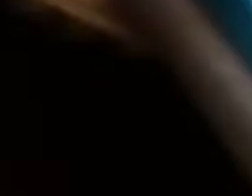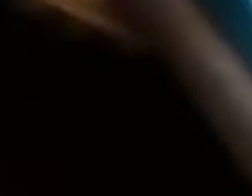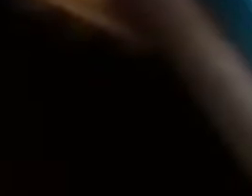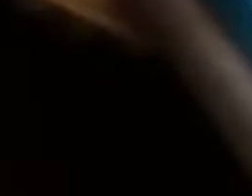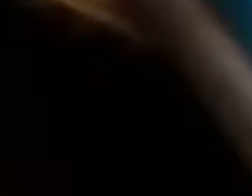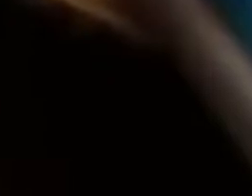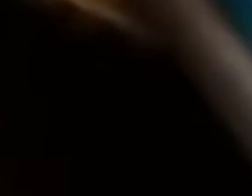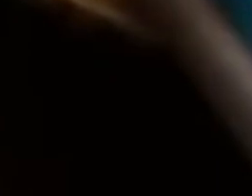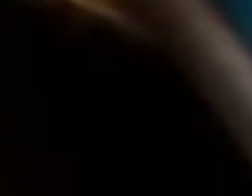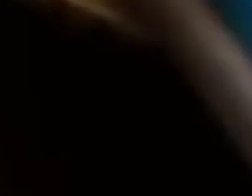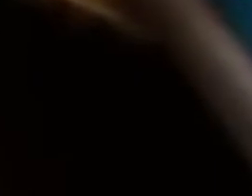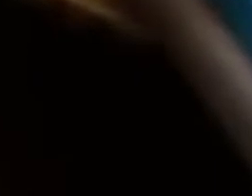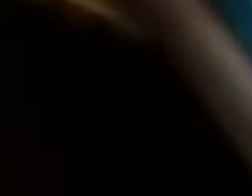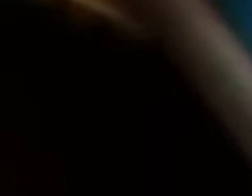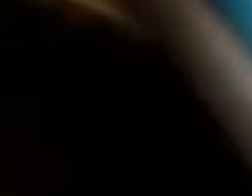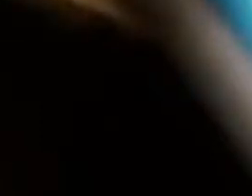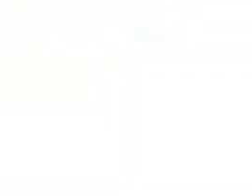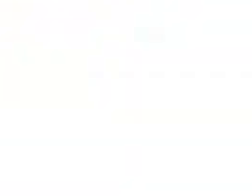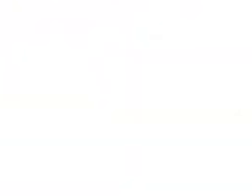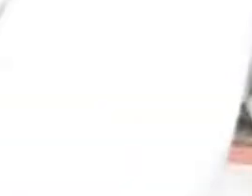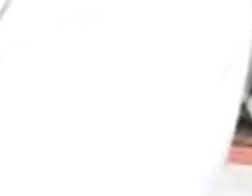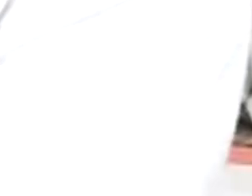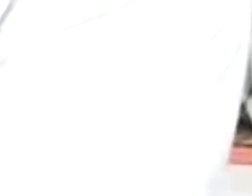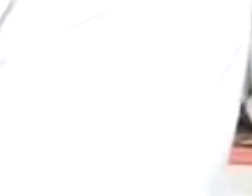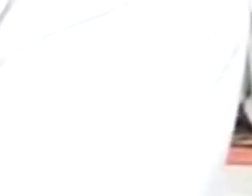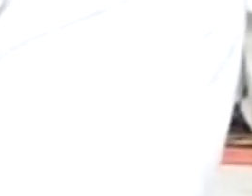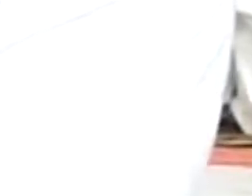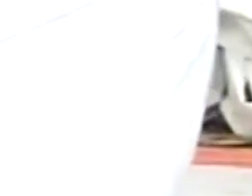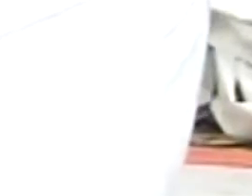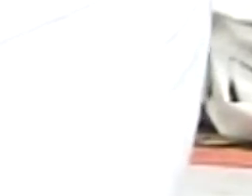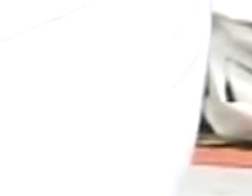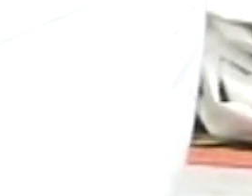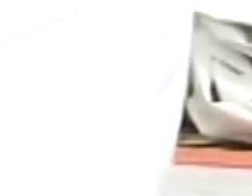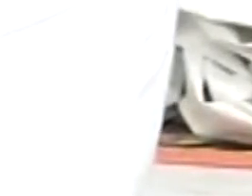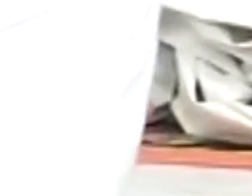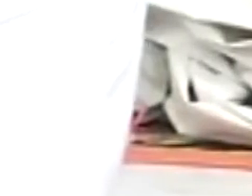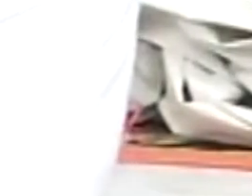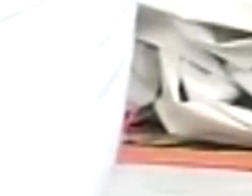dinyalakan sejak Rabu siang 1 Januari. Siangnya si korban